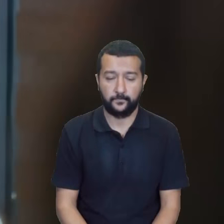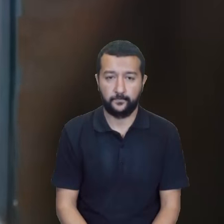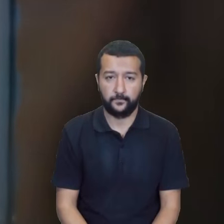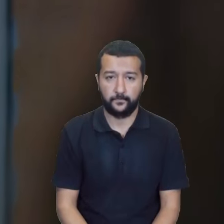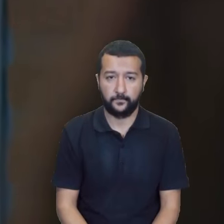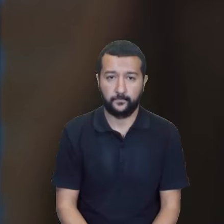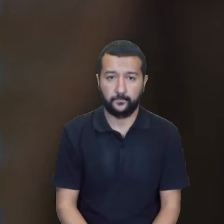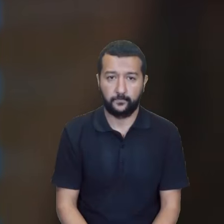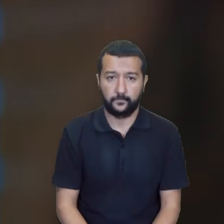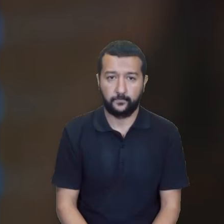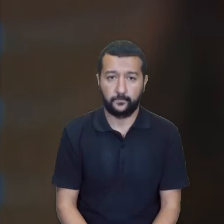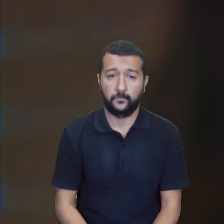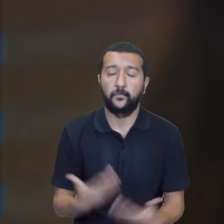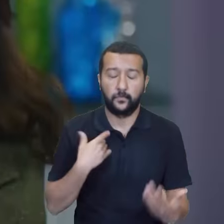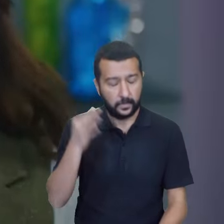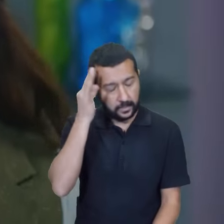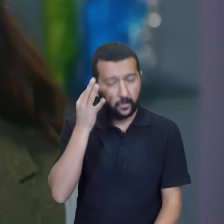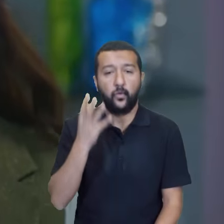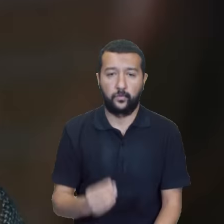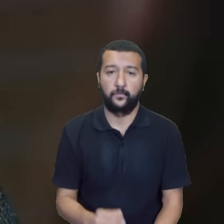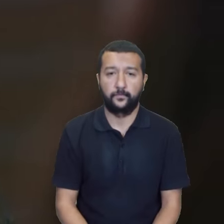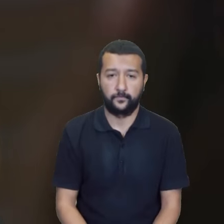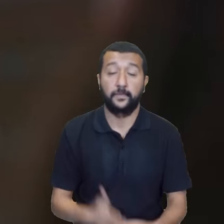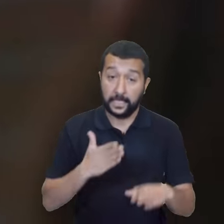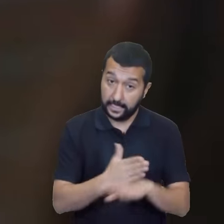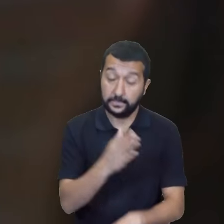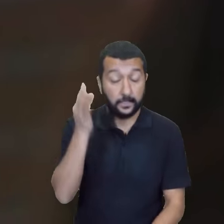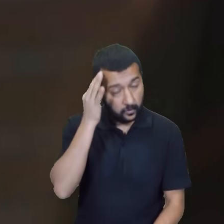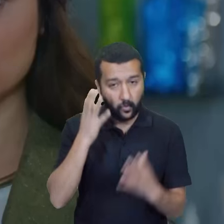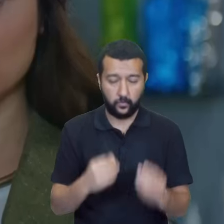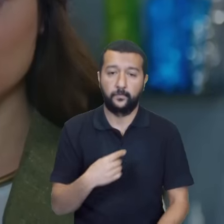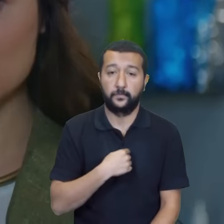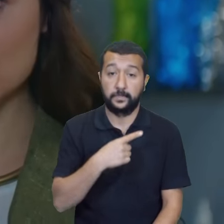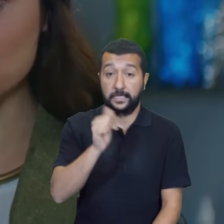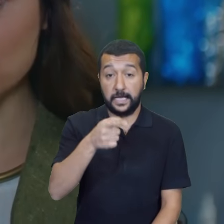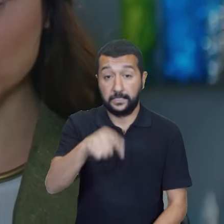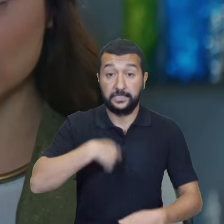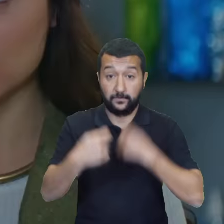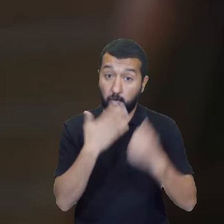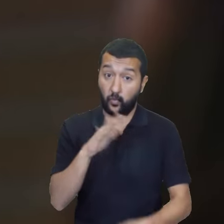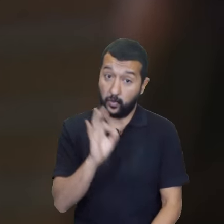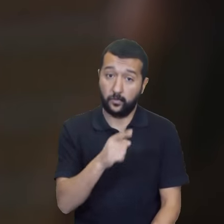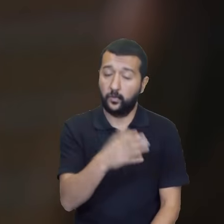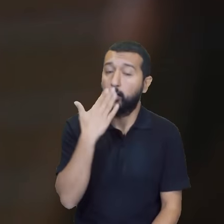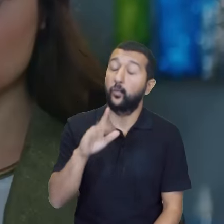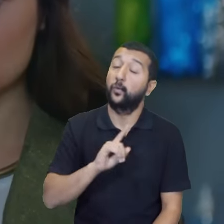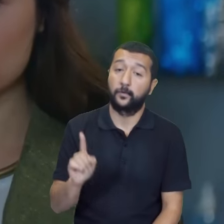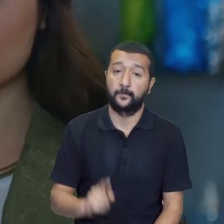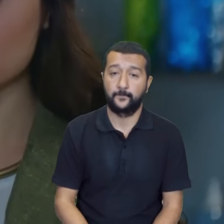Kapıyı örterek girdi içeri. Topladım. Gerçekten topladım. Yarın yine saçmalamak yok ama.